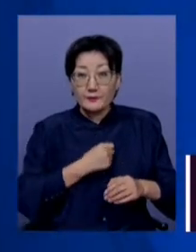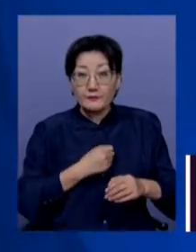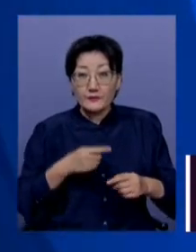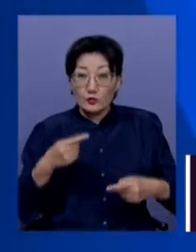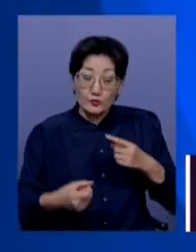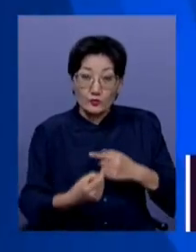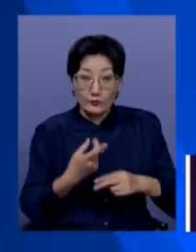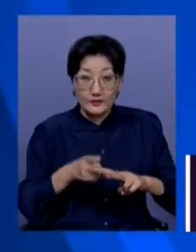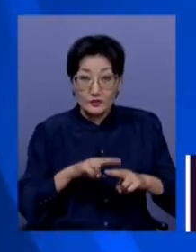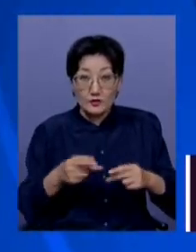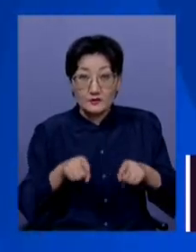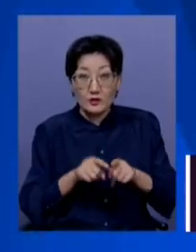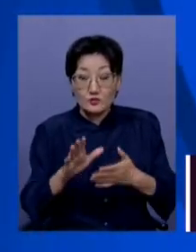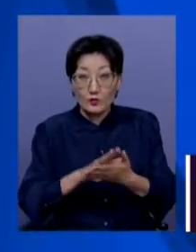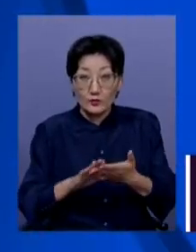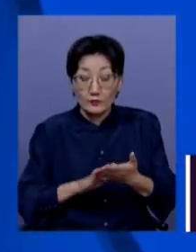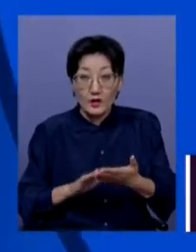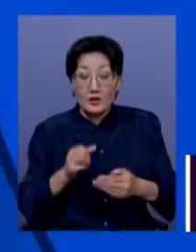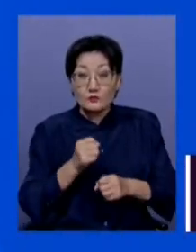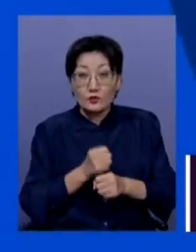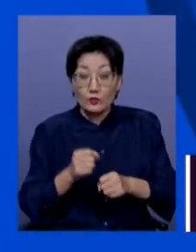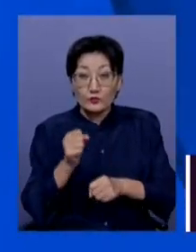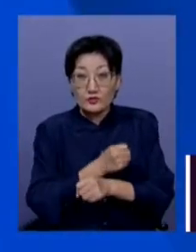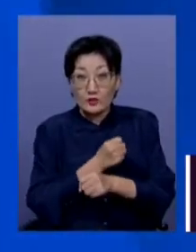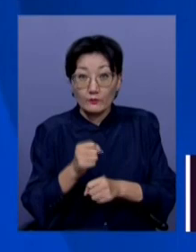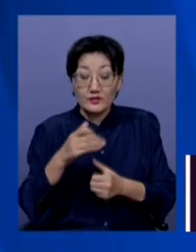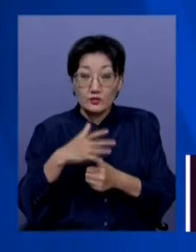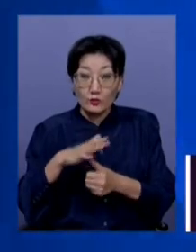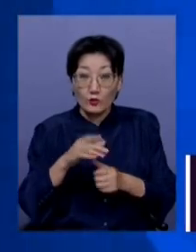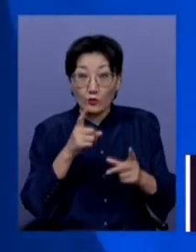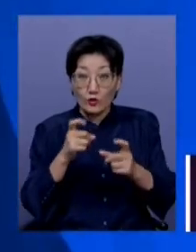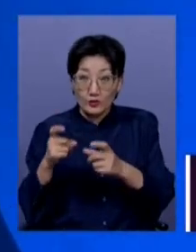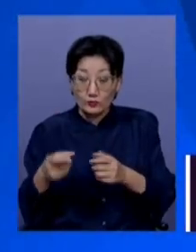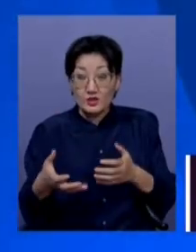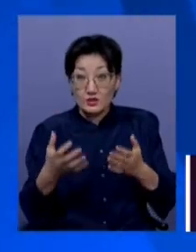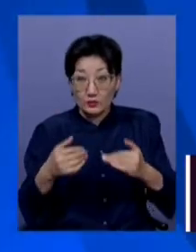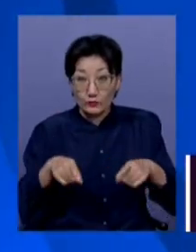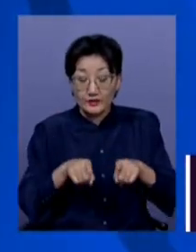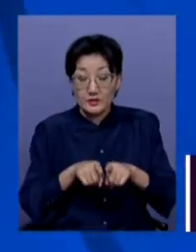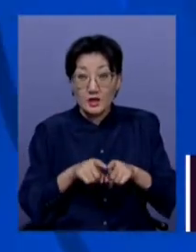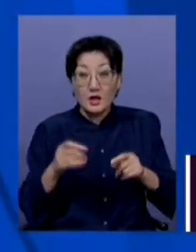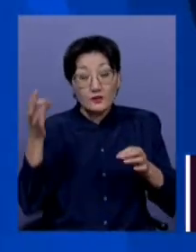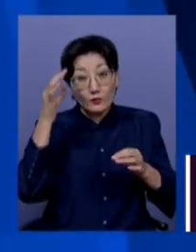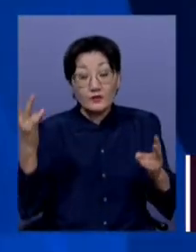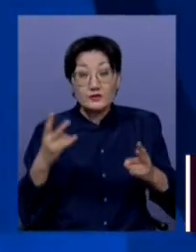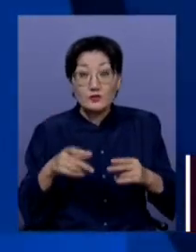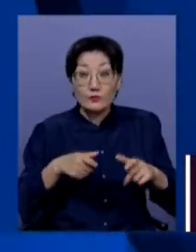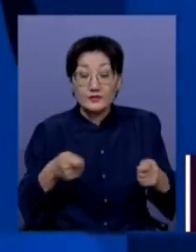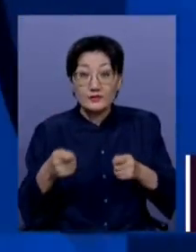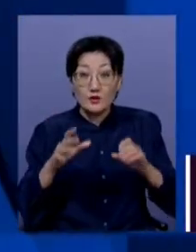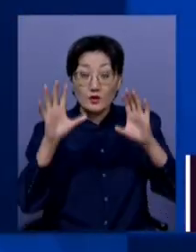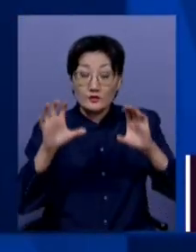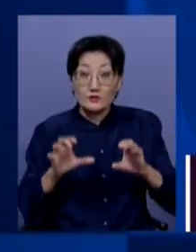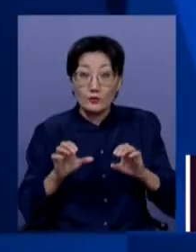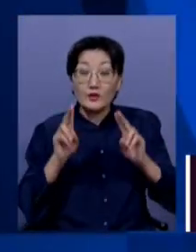Спортшы халықты улап жатқан дезинфекция жасаушыларды ұрып, тікұшақтарға оқ атуға шақырады. Бұл ретте еске салу керек, биліктің заңды